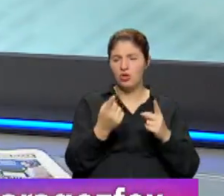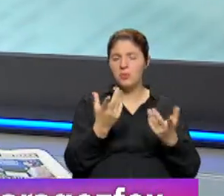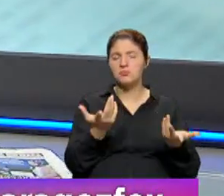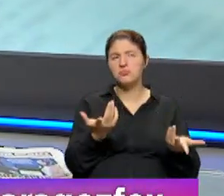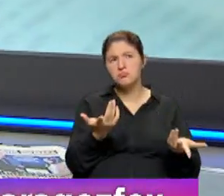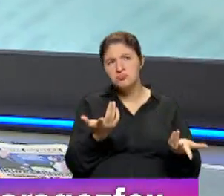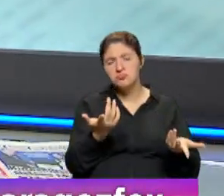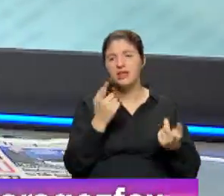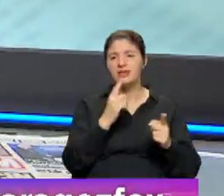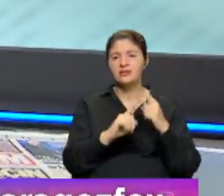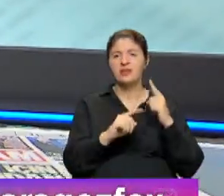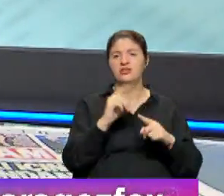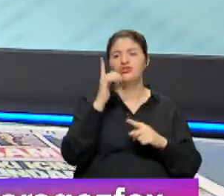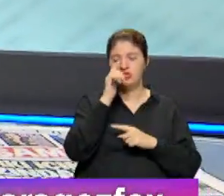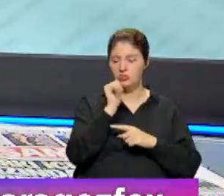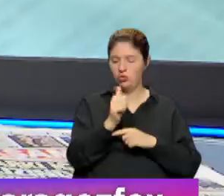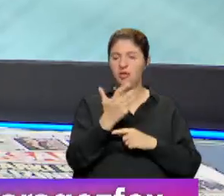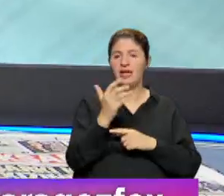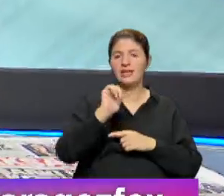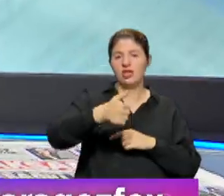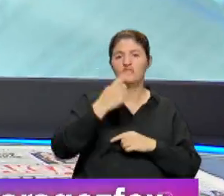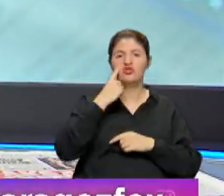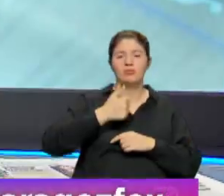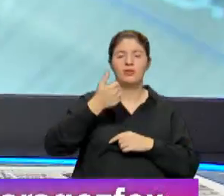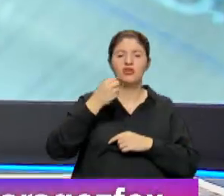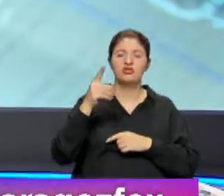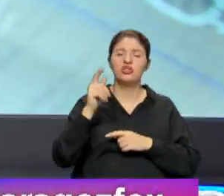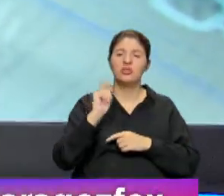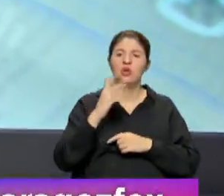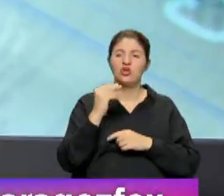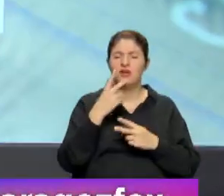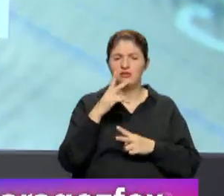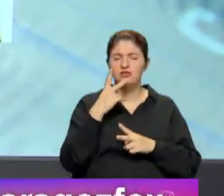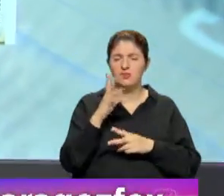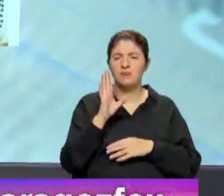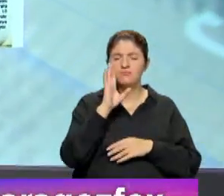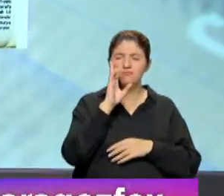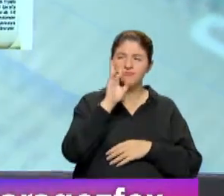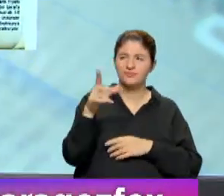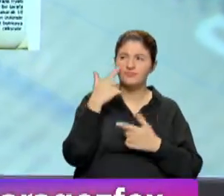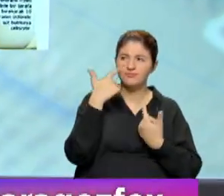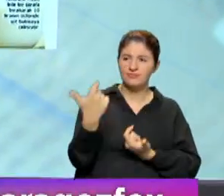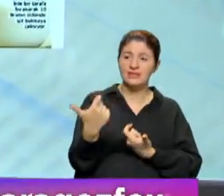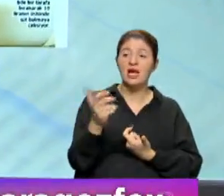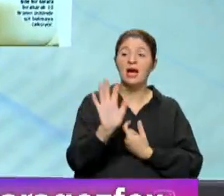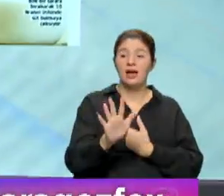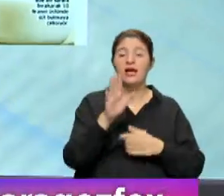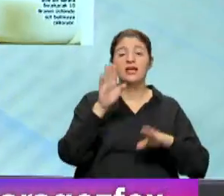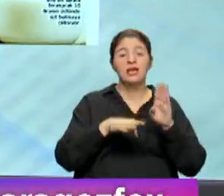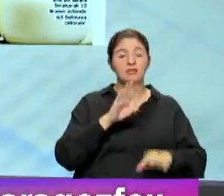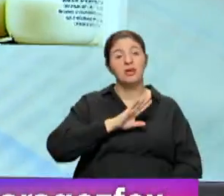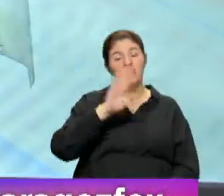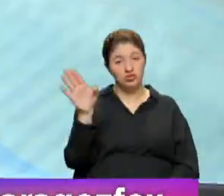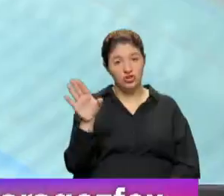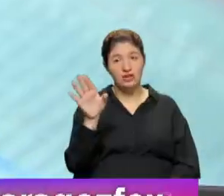Elbette siyaset çarşamba günü yani yarın Cumhurbaşkanı Erdoğan'ın yapacağı açık açıklamalara dikkat kesilecektir reklamlara